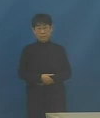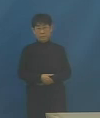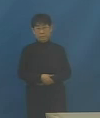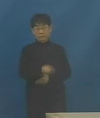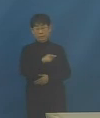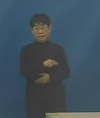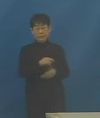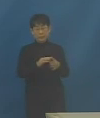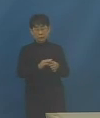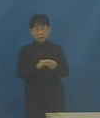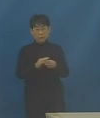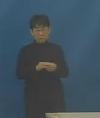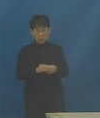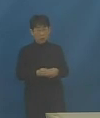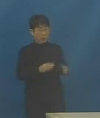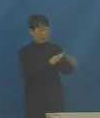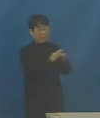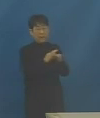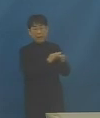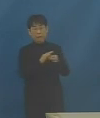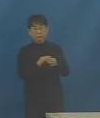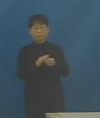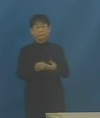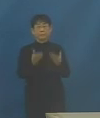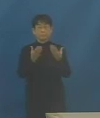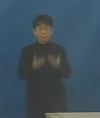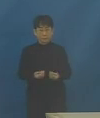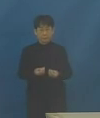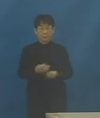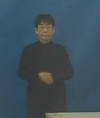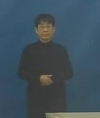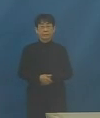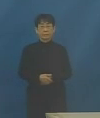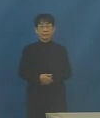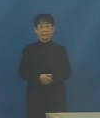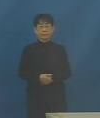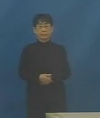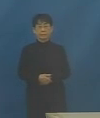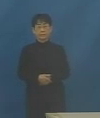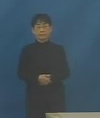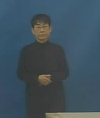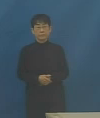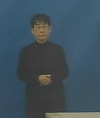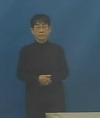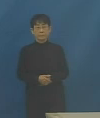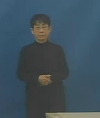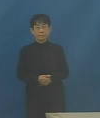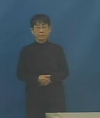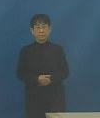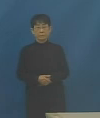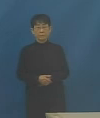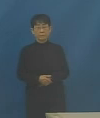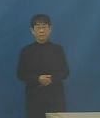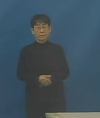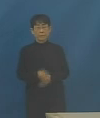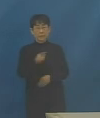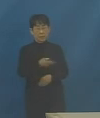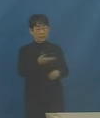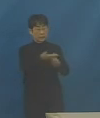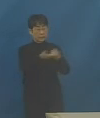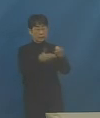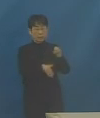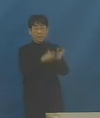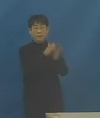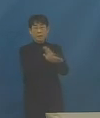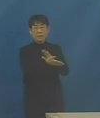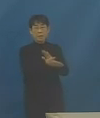ましてもご連絡を頂いたところでありません私どもとしてはあのしっかりあの島根県産をサポートしていき